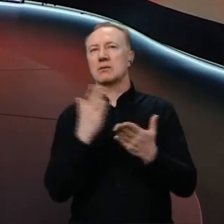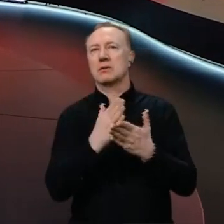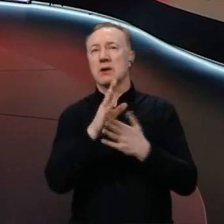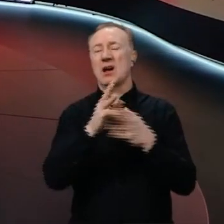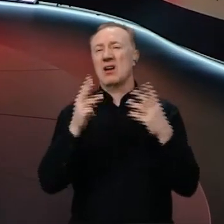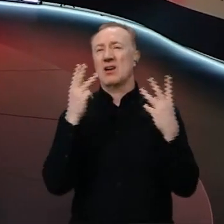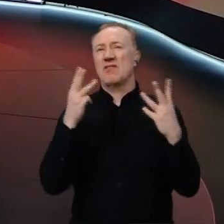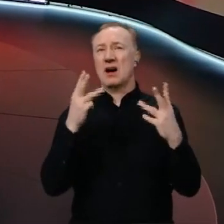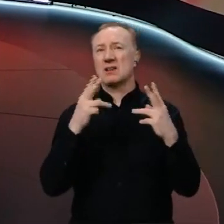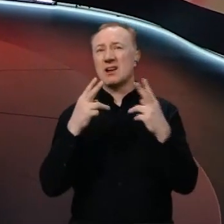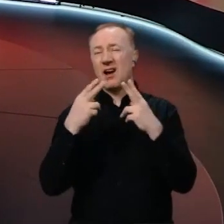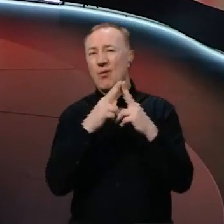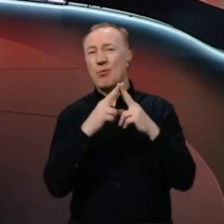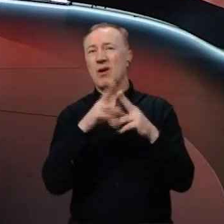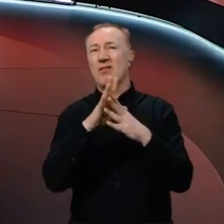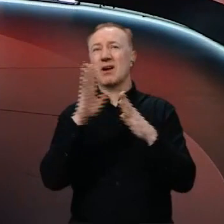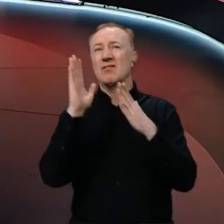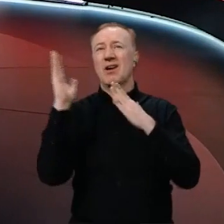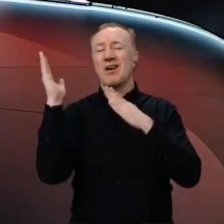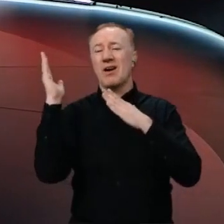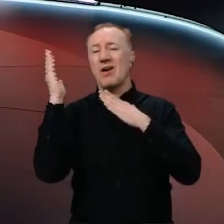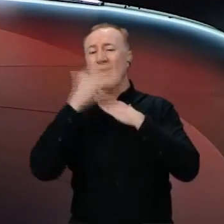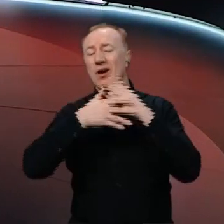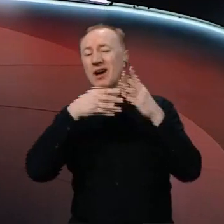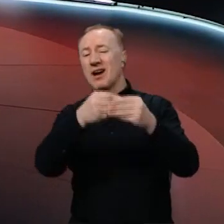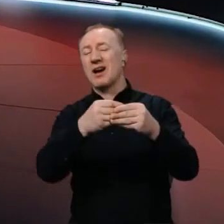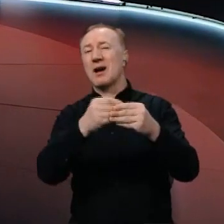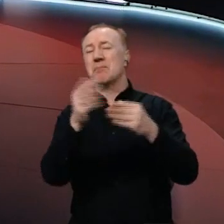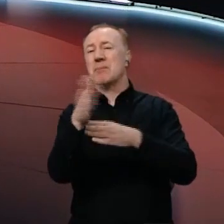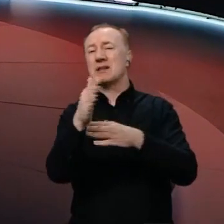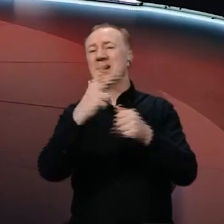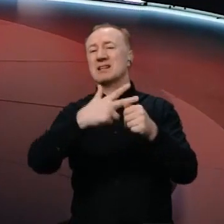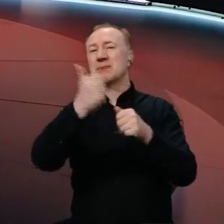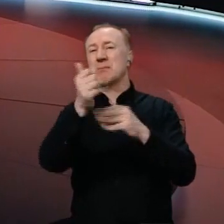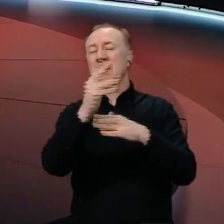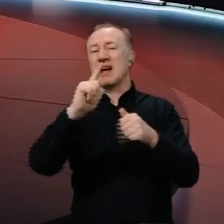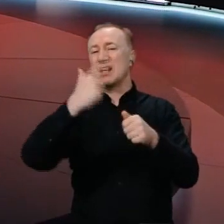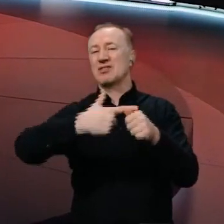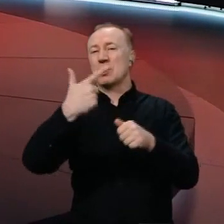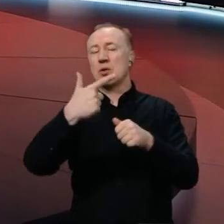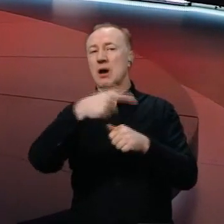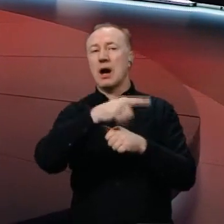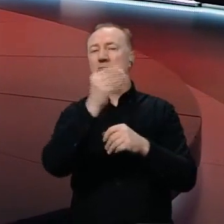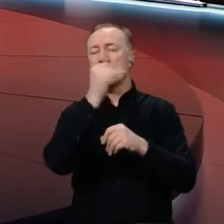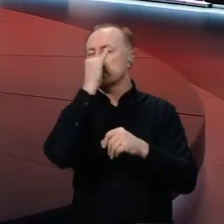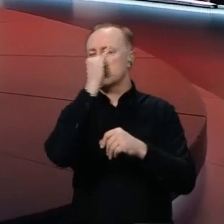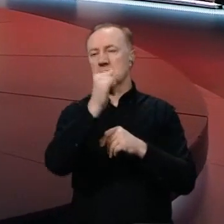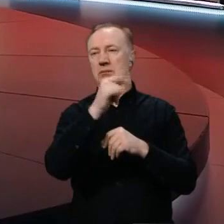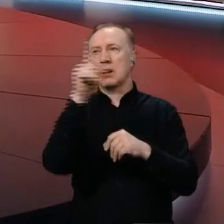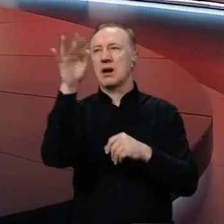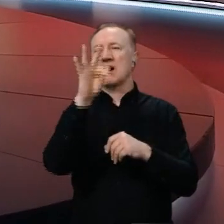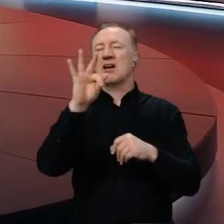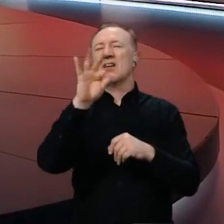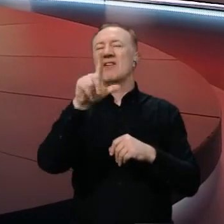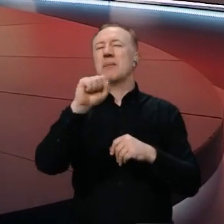końca marca w Polsce, Souza nie jest w stanie objąć Flamengo. Dlaczego? Bo Flamengo nie może nie mieć trenera do kwietnia. Tam